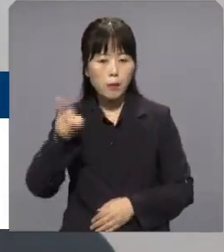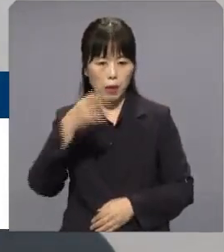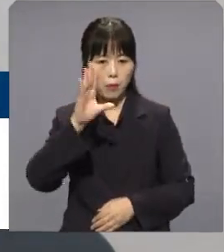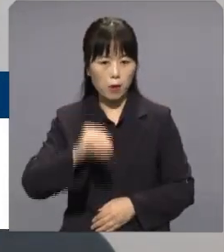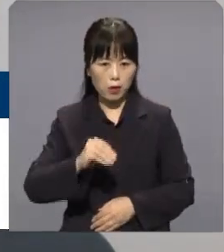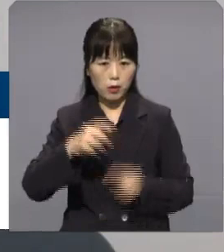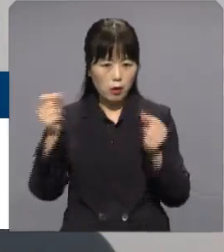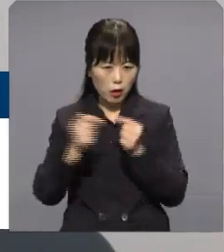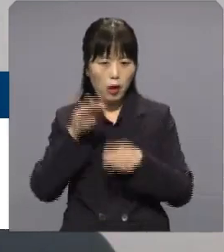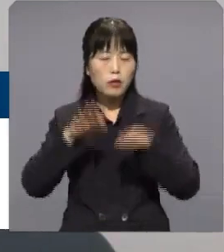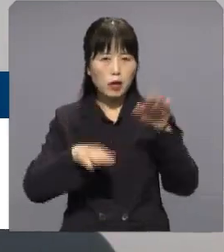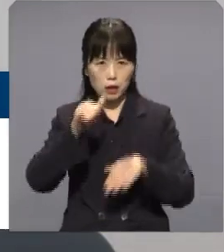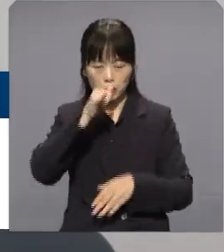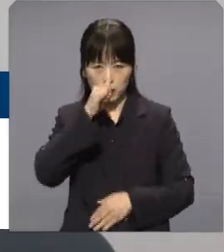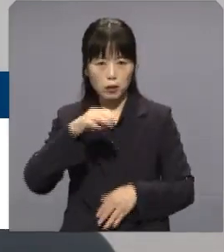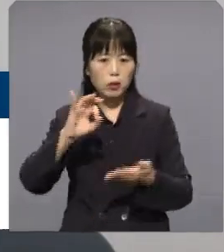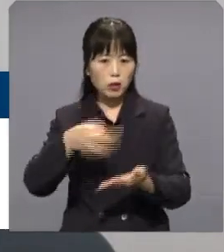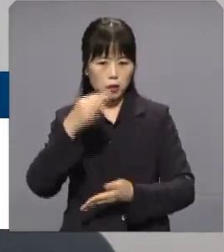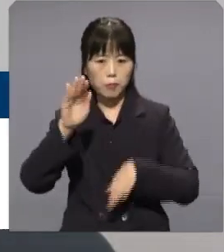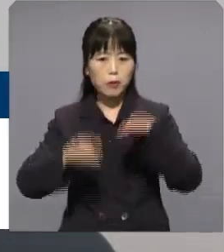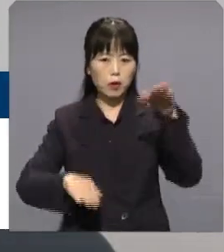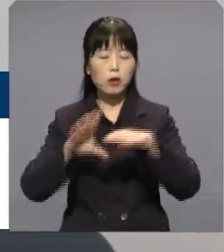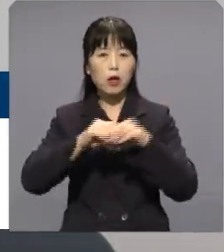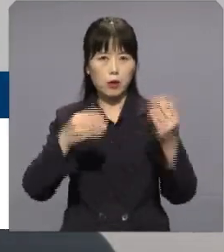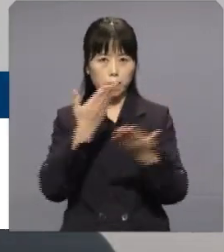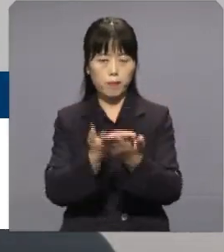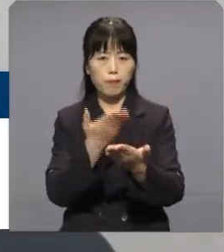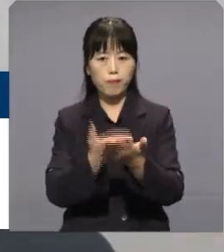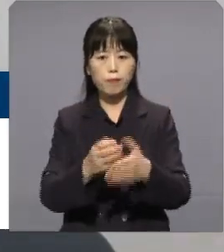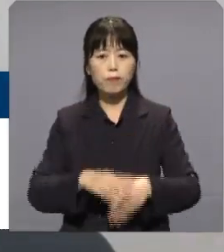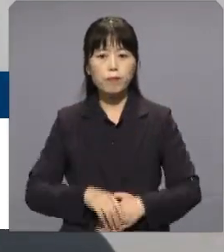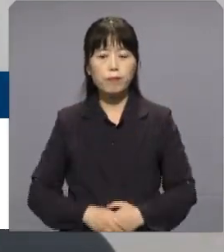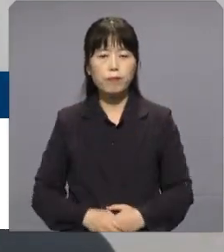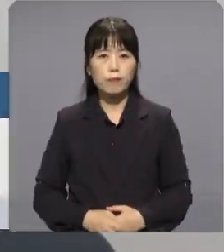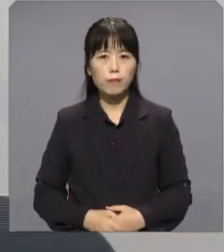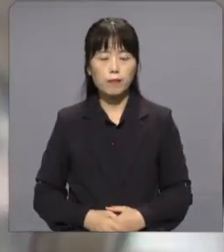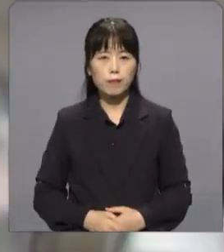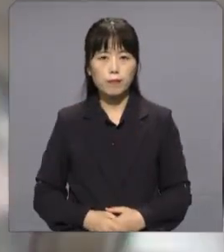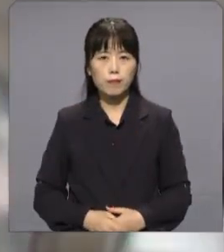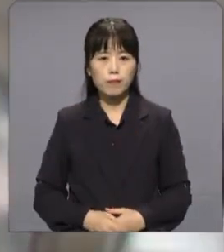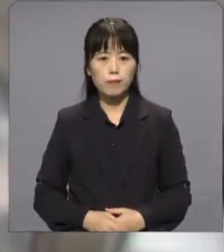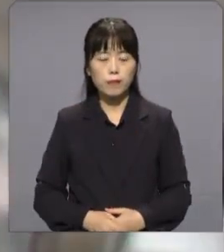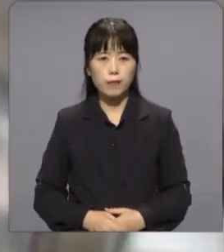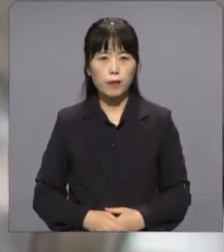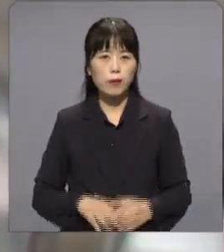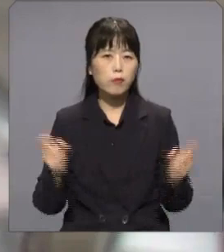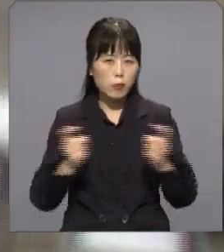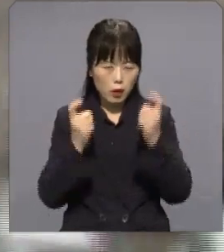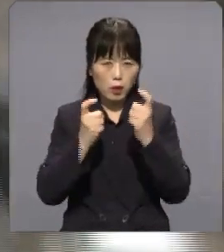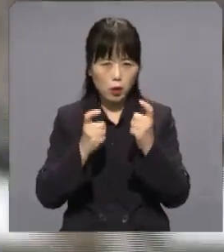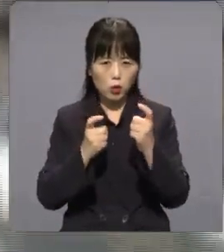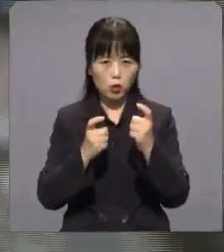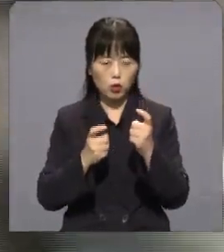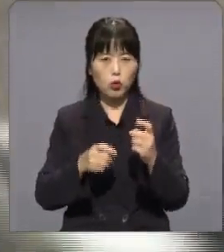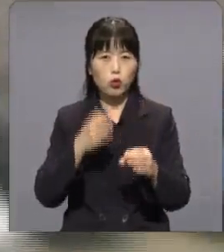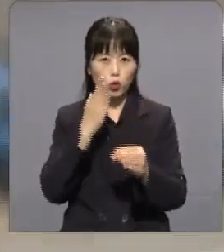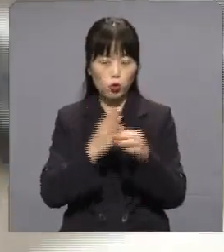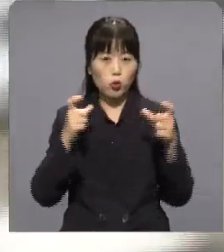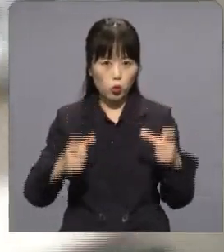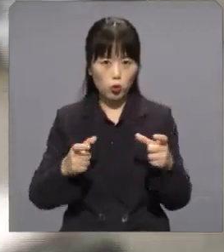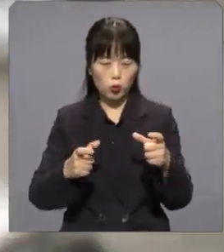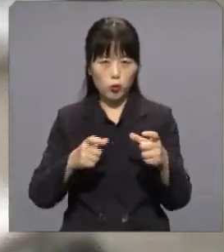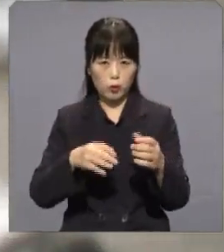100만원 가까이 차이나는 임금격차 100명 격차는 데서 달라는 것이죠 쟁점은 중 금형 제 도입